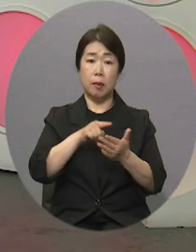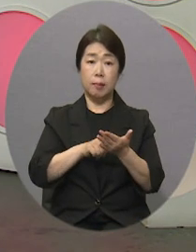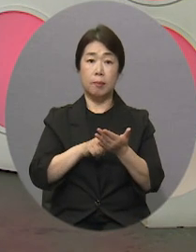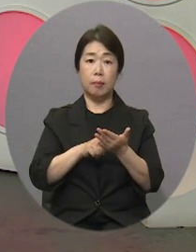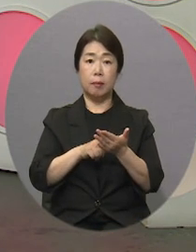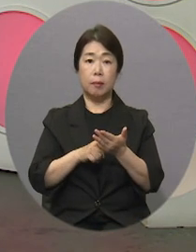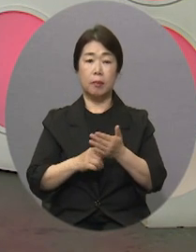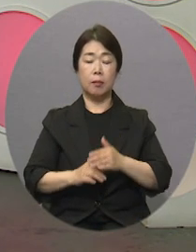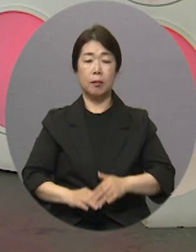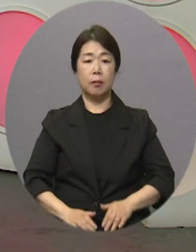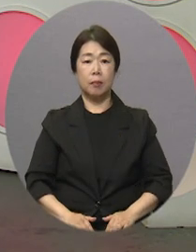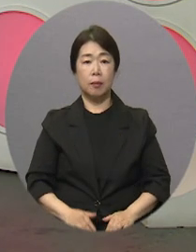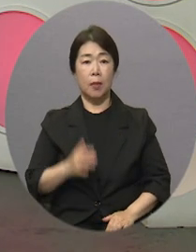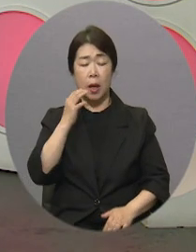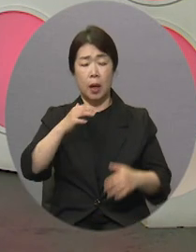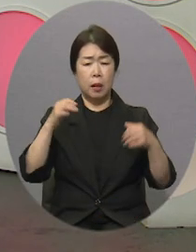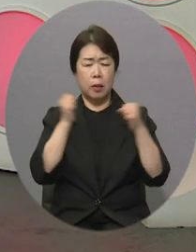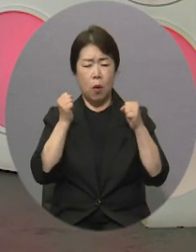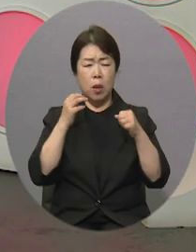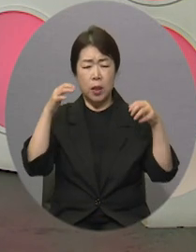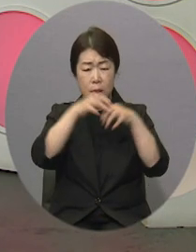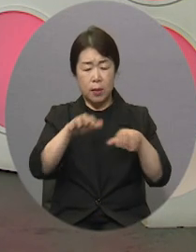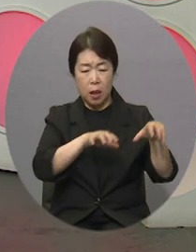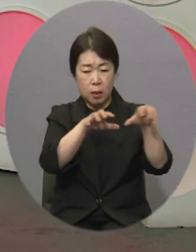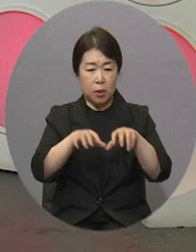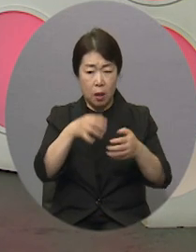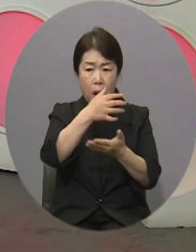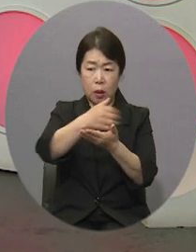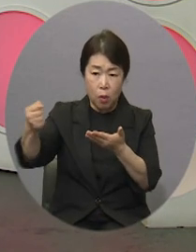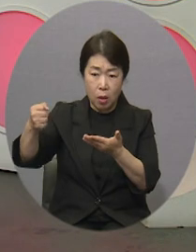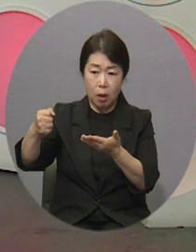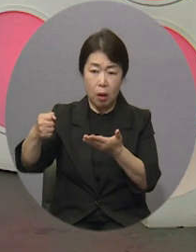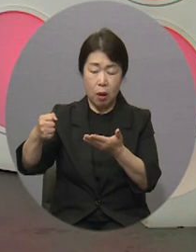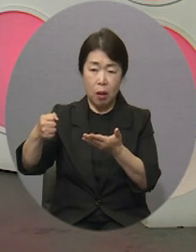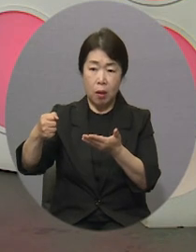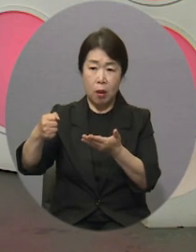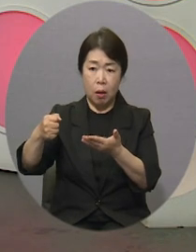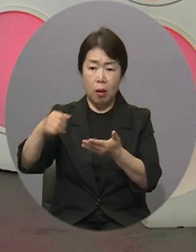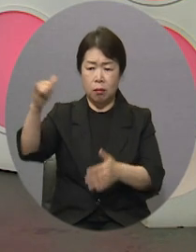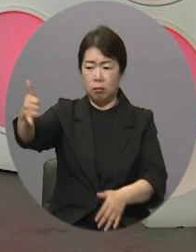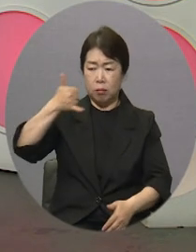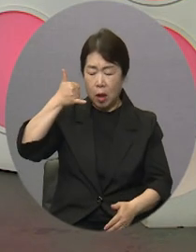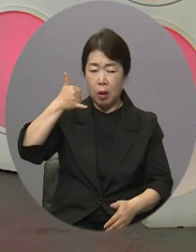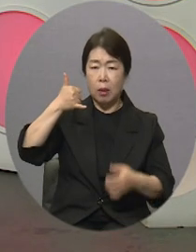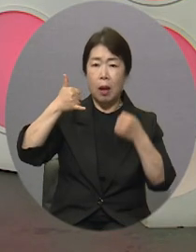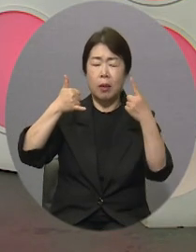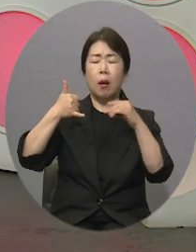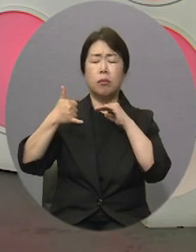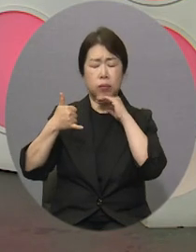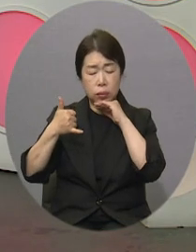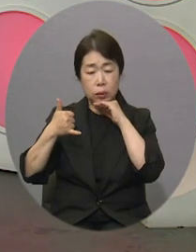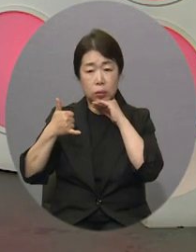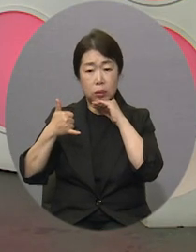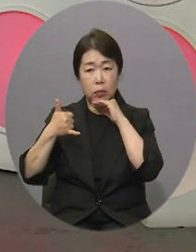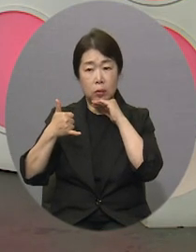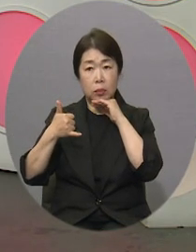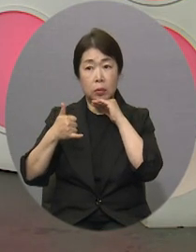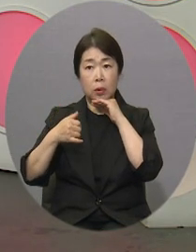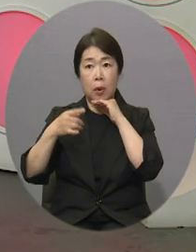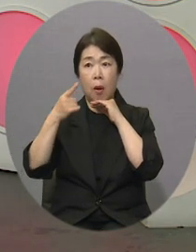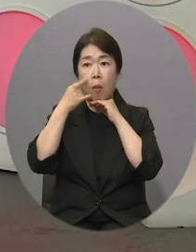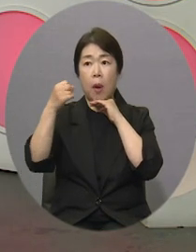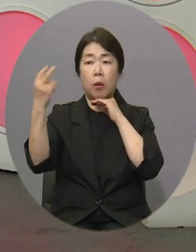김장 김치를 가져가라는 친정 엄마의 전화를 받은 지 한 달이 지나고 다시 엄마에게 연락이